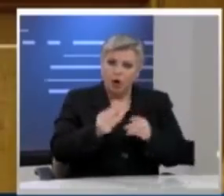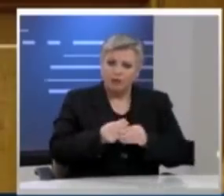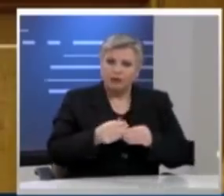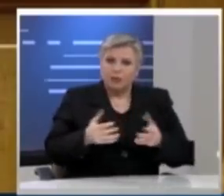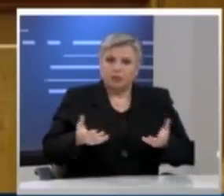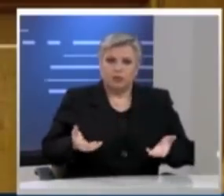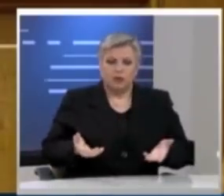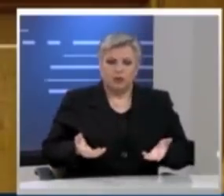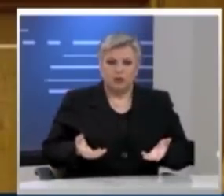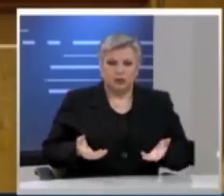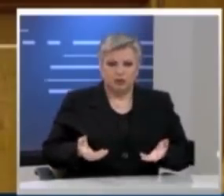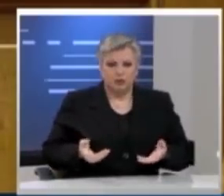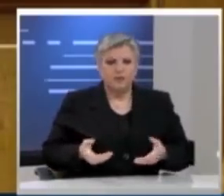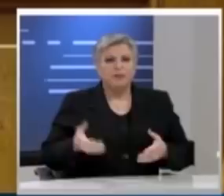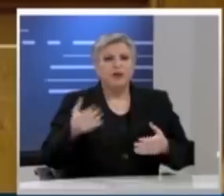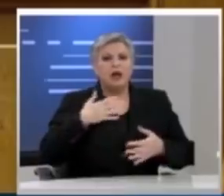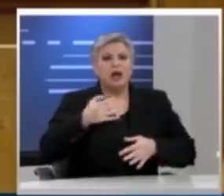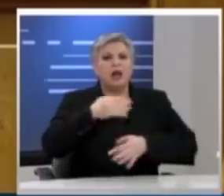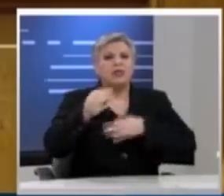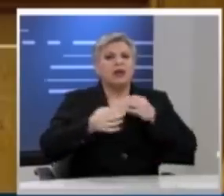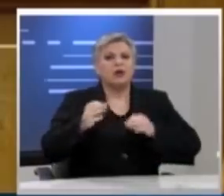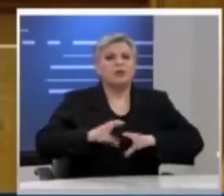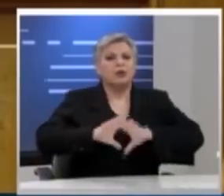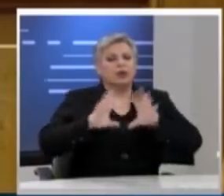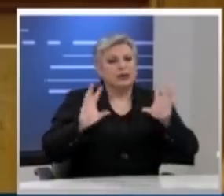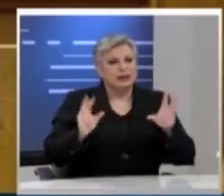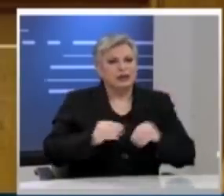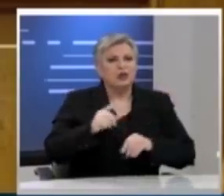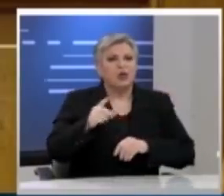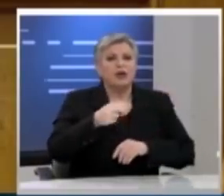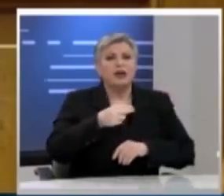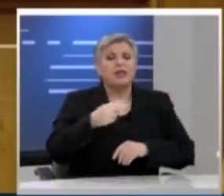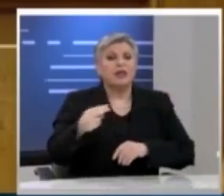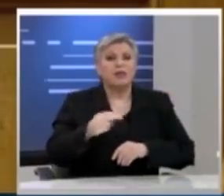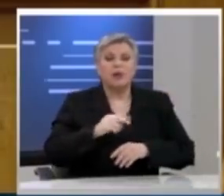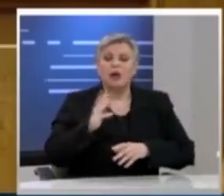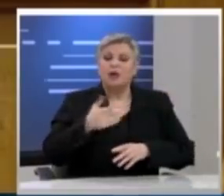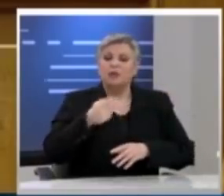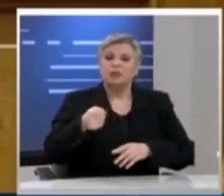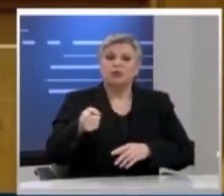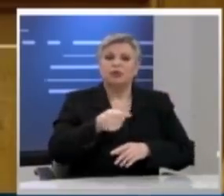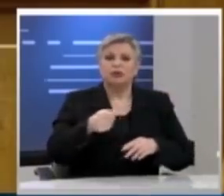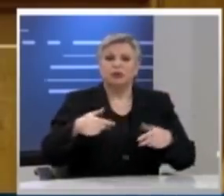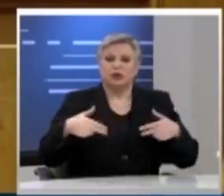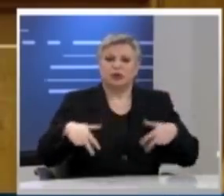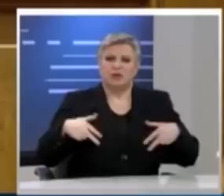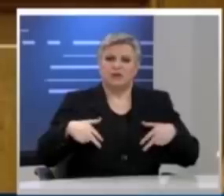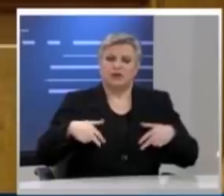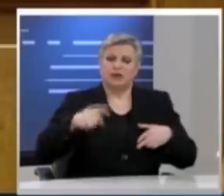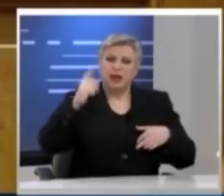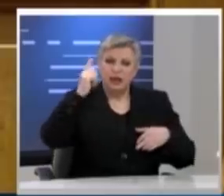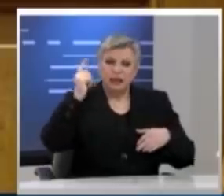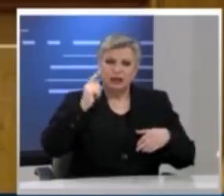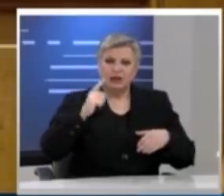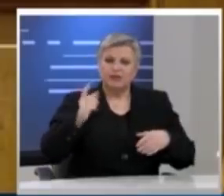σταθώ σε ένα γενικότερο ζήτημα αντίληψης με την οποία προσπαθεί η κυβέρνησή σας να βγάλει λάδι και